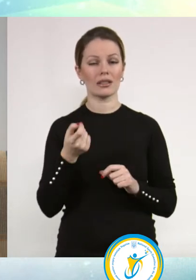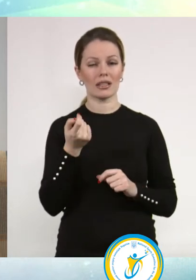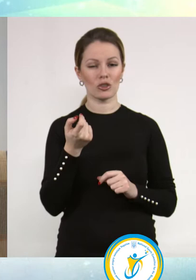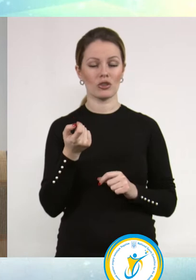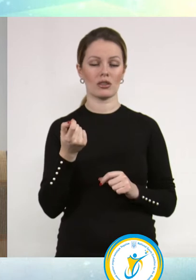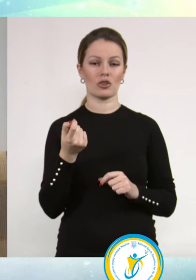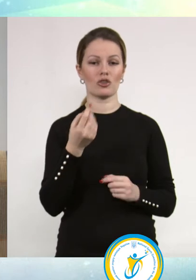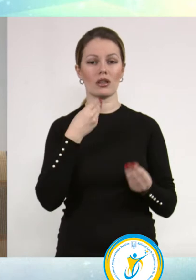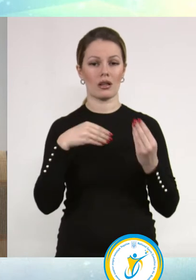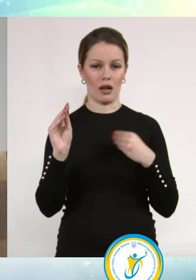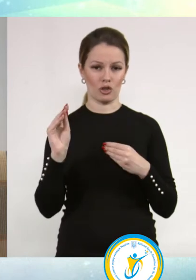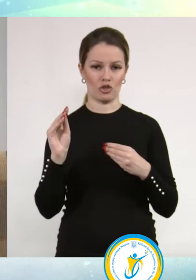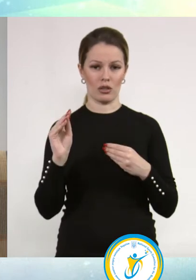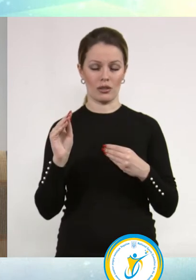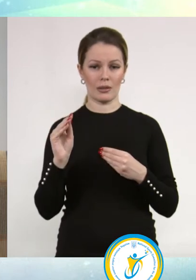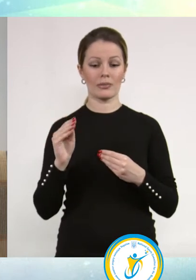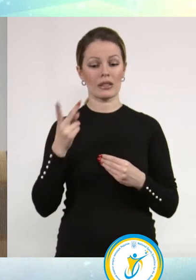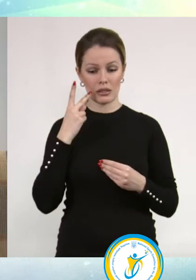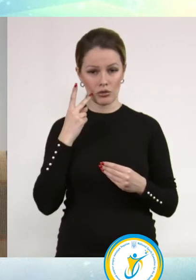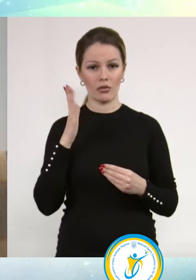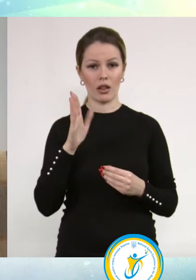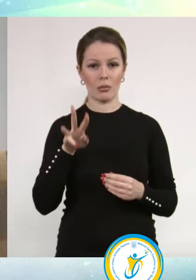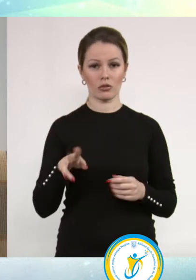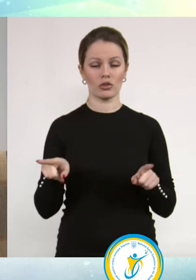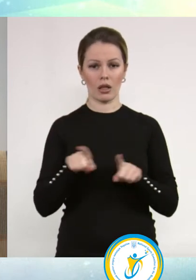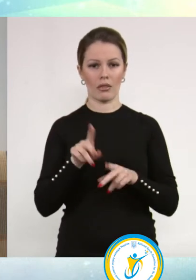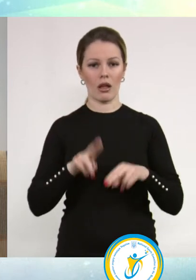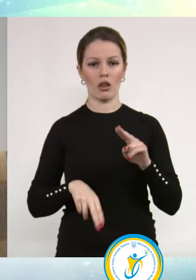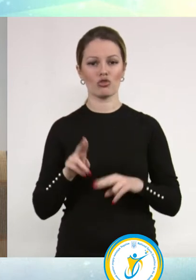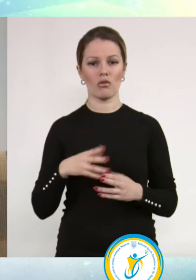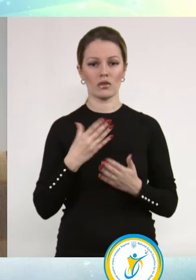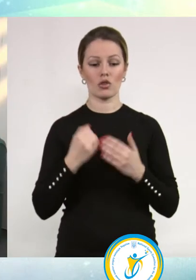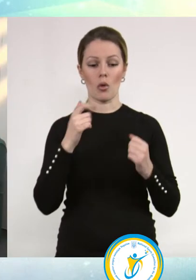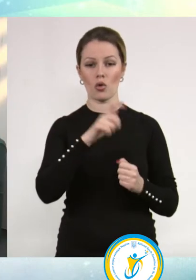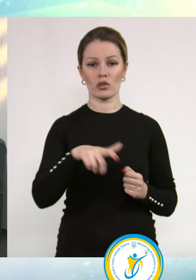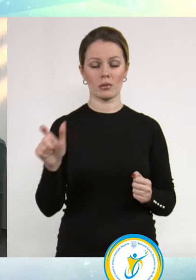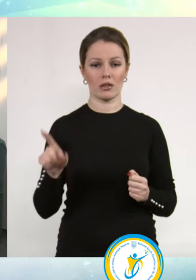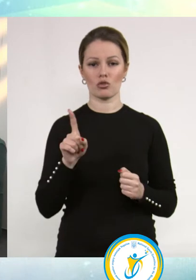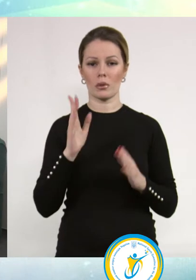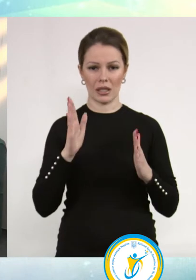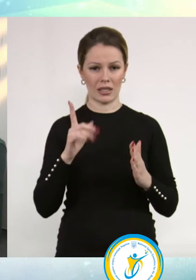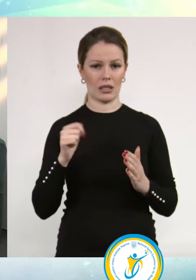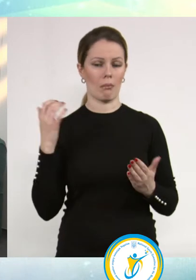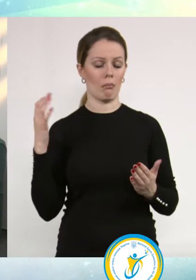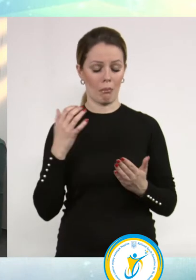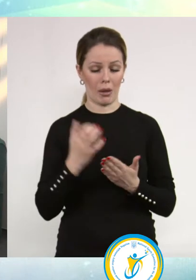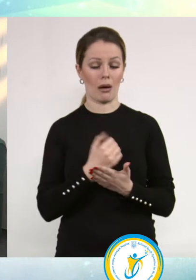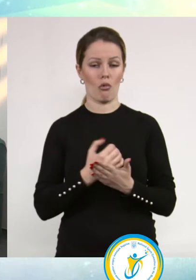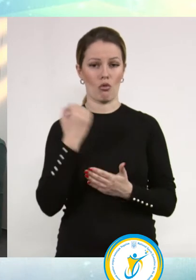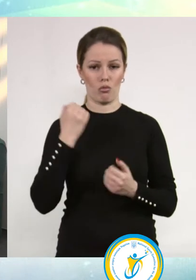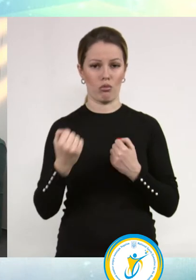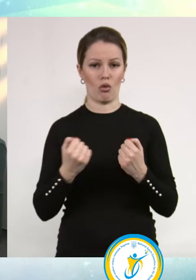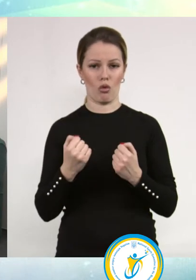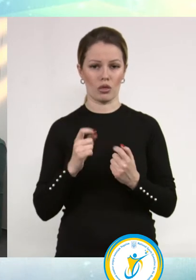могли трішечки краще. Ось завжди Валерій Михайлович так налаштовує спортсменів на те, щоб вони тільки за перемогу